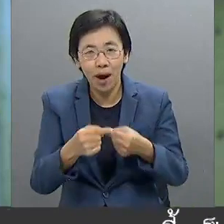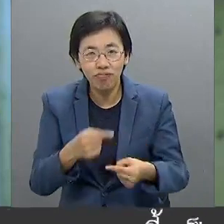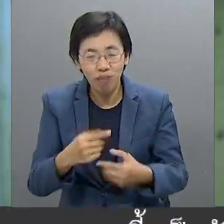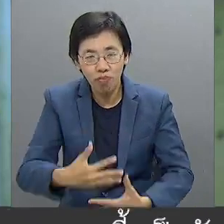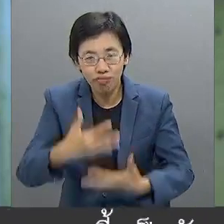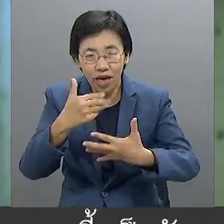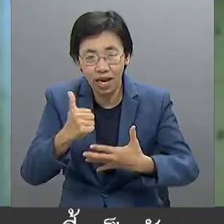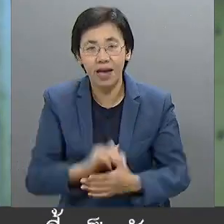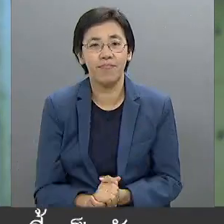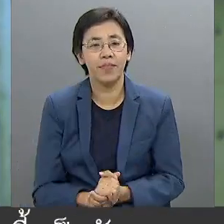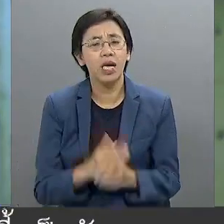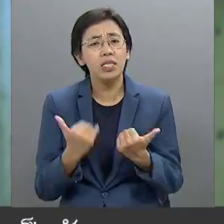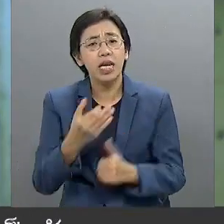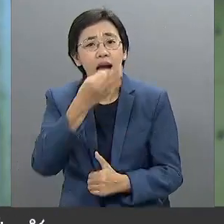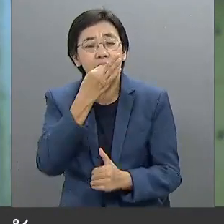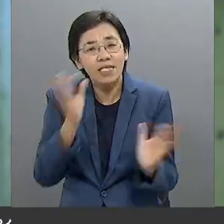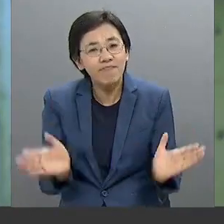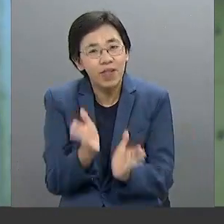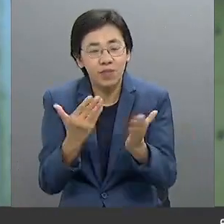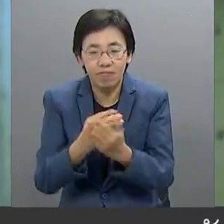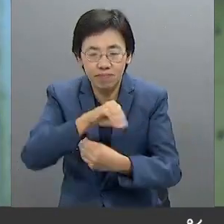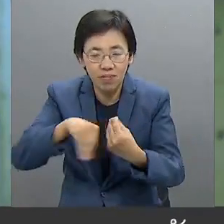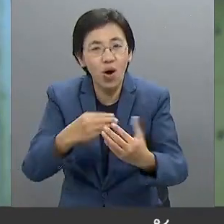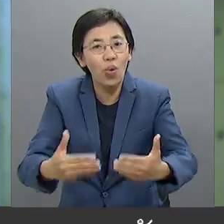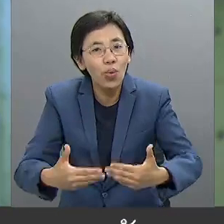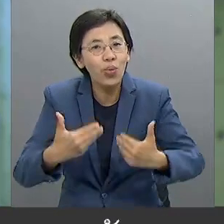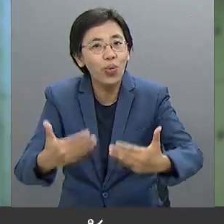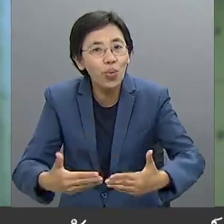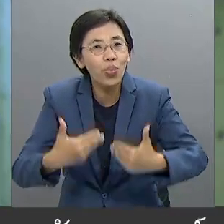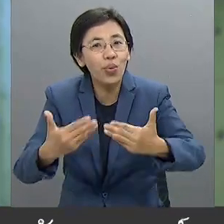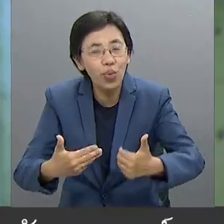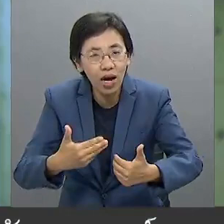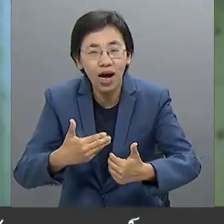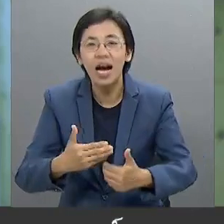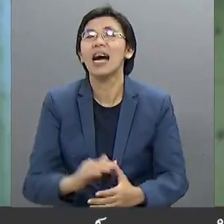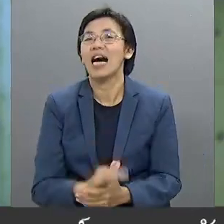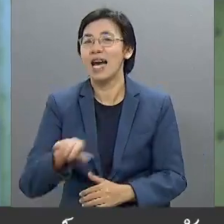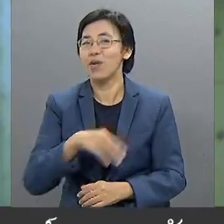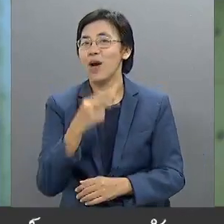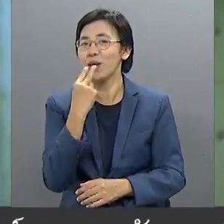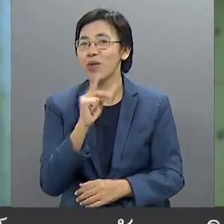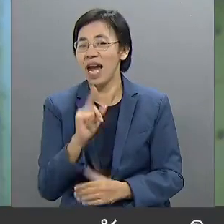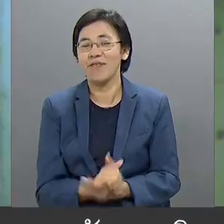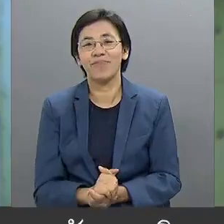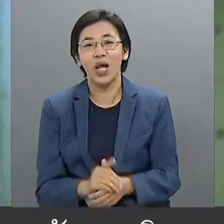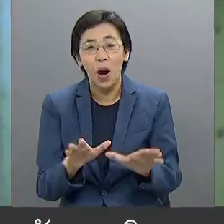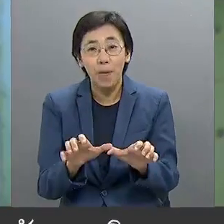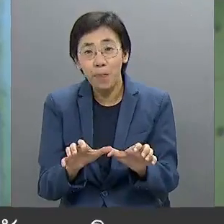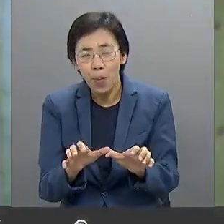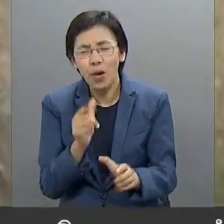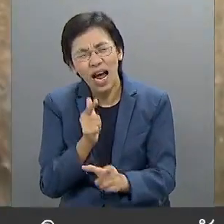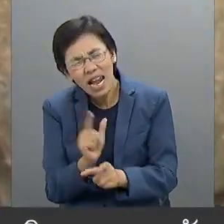สร้างอาชีพสร้างรายได้กันเลยดีกว่านะคะจะพาคุณผู้ชมคุณปรางคุณต๊อปไปดูการเลี้ยงปูนาค่ะถ้าพร้อมแล้วไปชมกันเลย